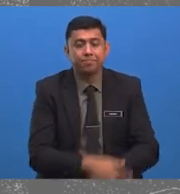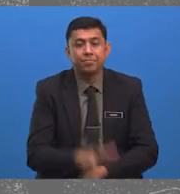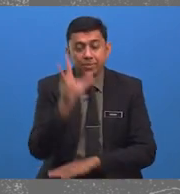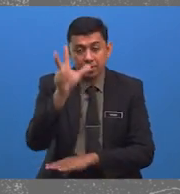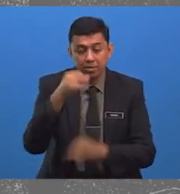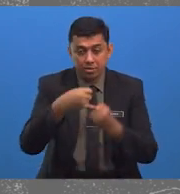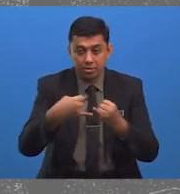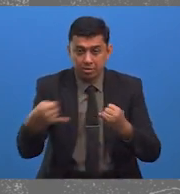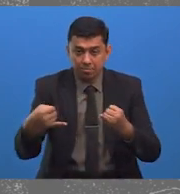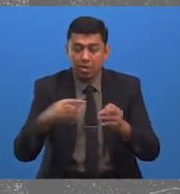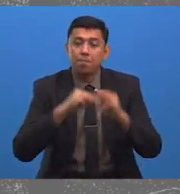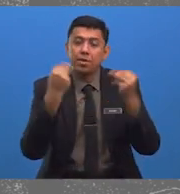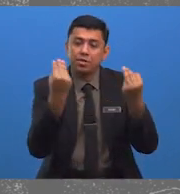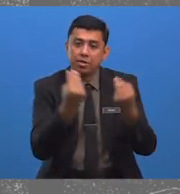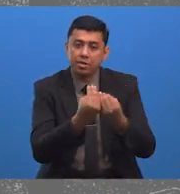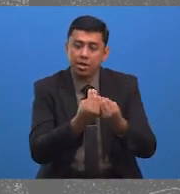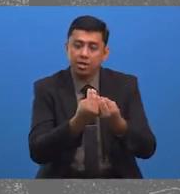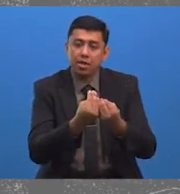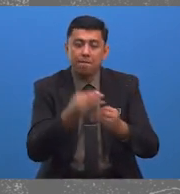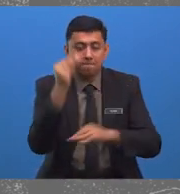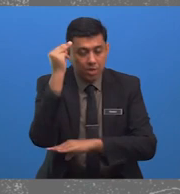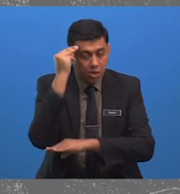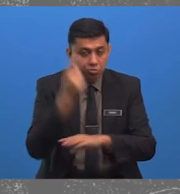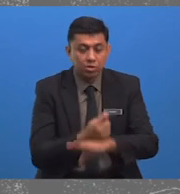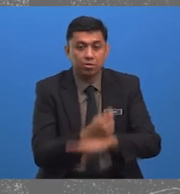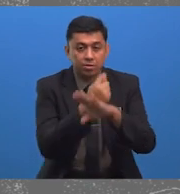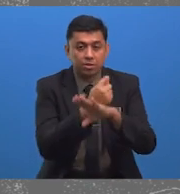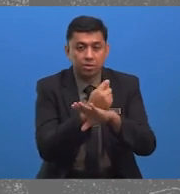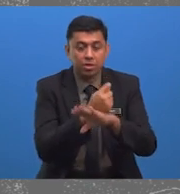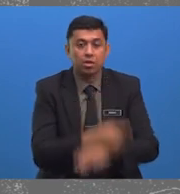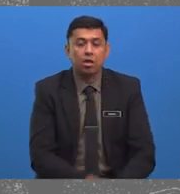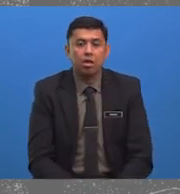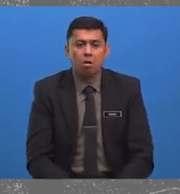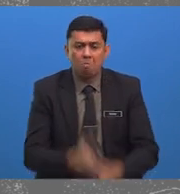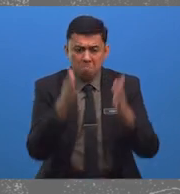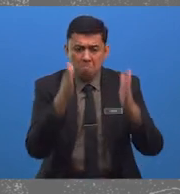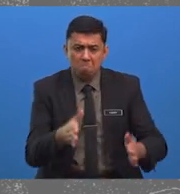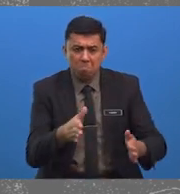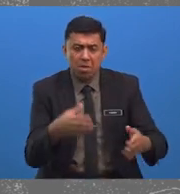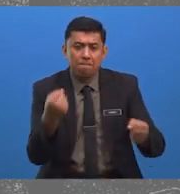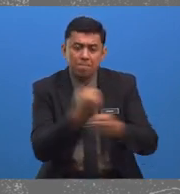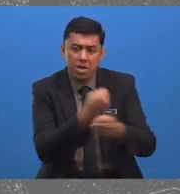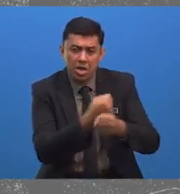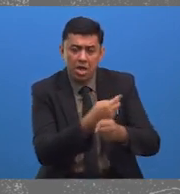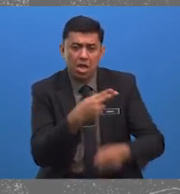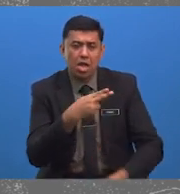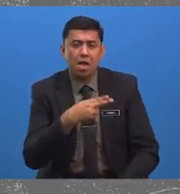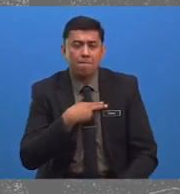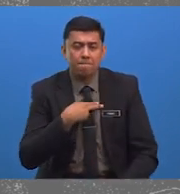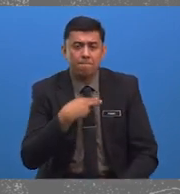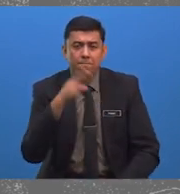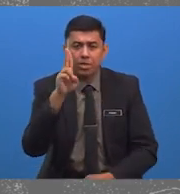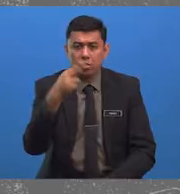Tiga jenis hamba dalam masyarakat Melayu tradisional ialah tawanan perang, hamba berhutang dan